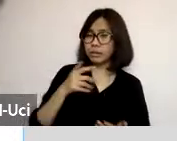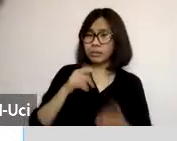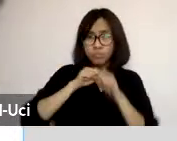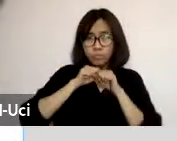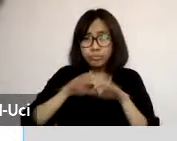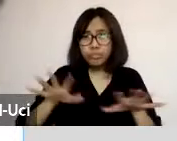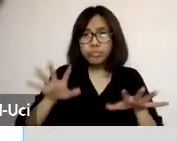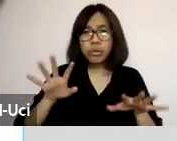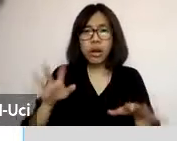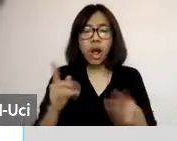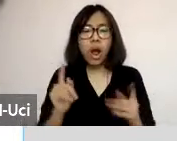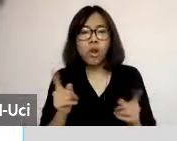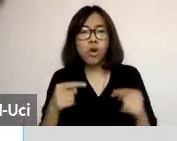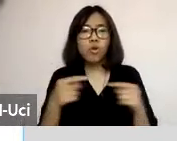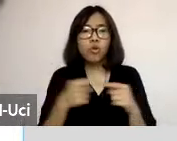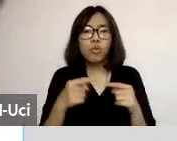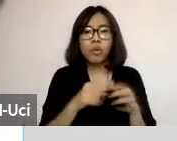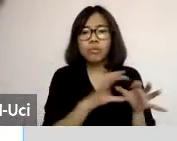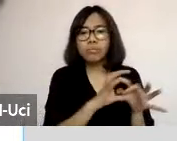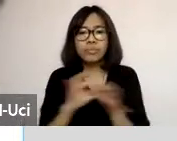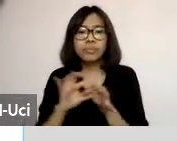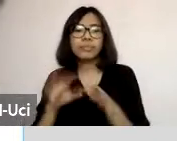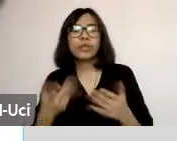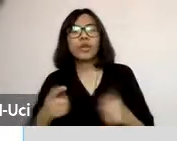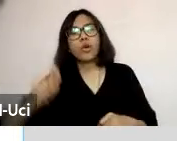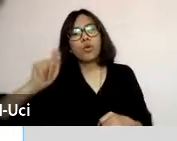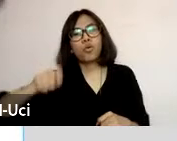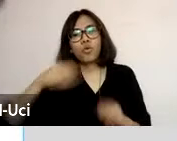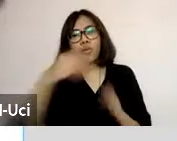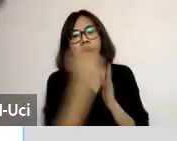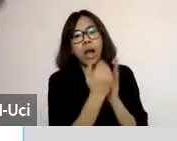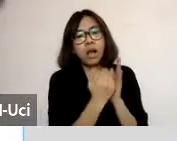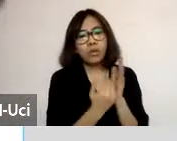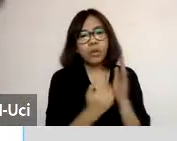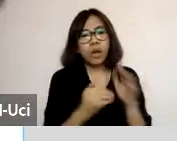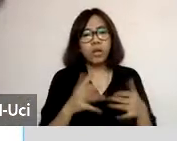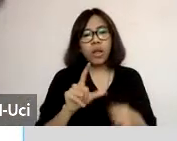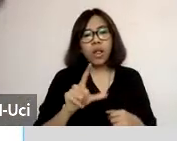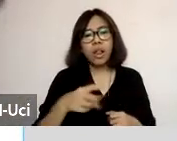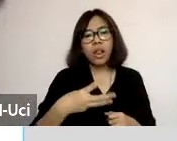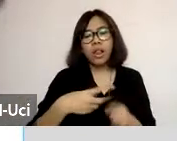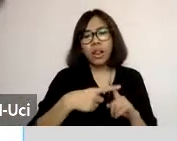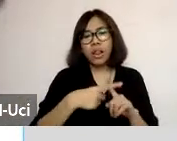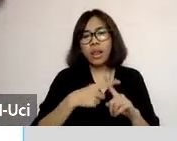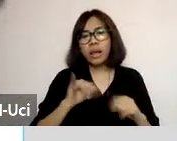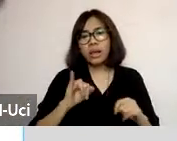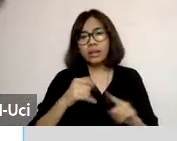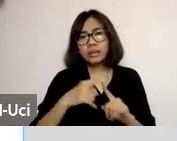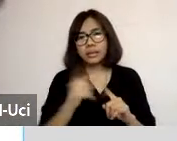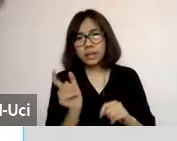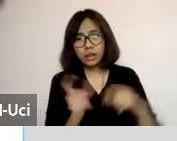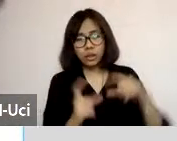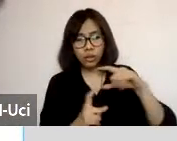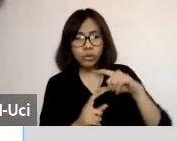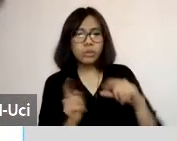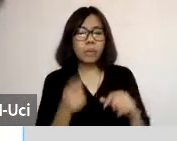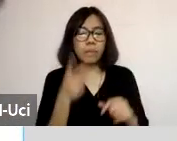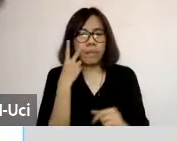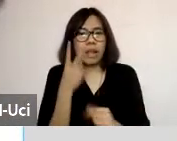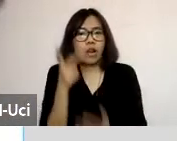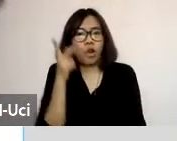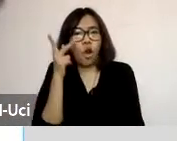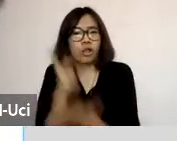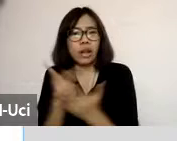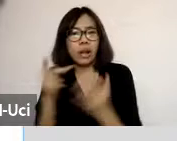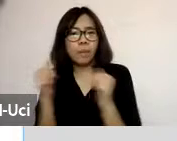ada arah interkoneksi kemudian hukum yang digunakan ya Lex situsnya Apa karena juga harus melihat kepada soal kontrak ya dari